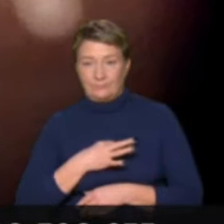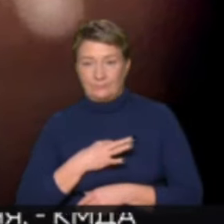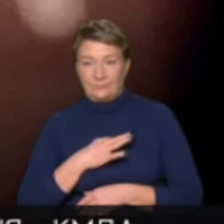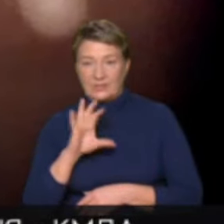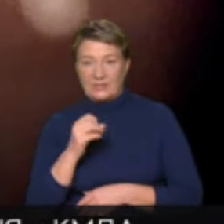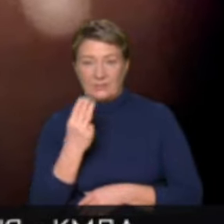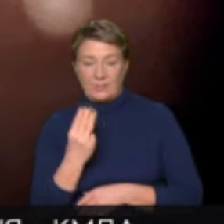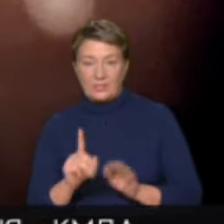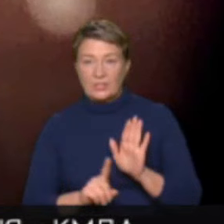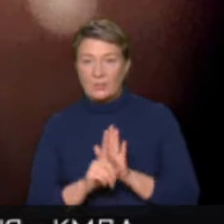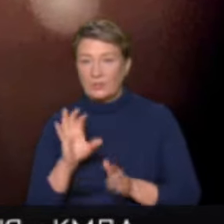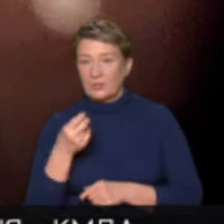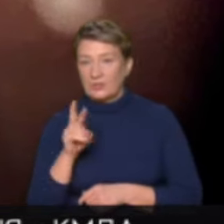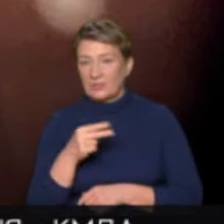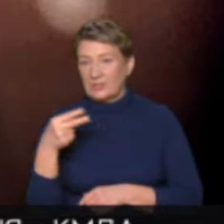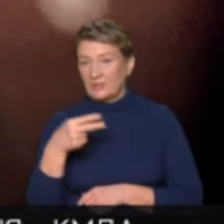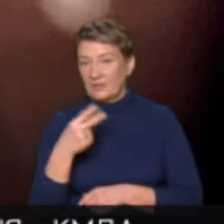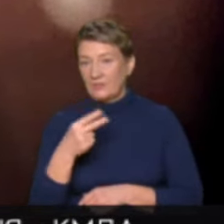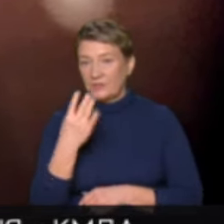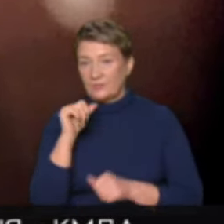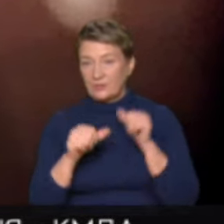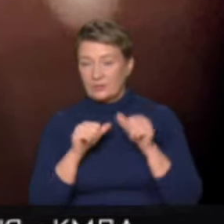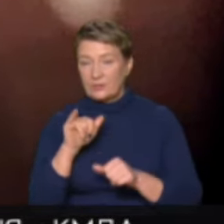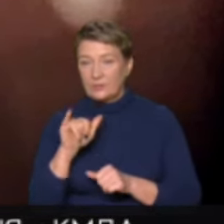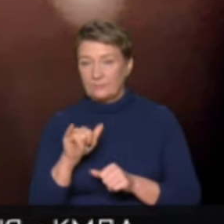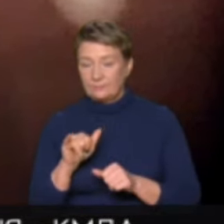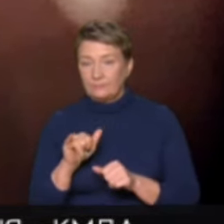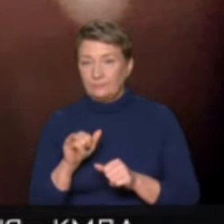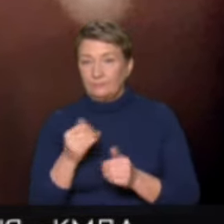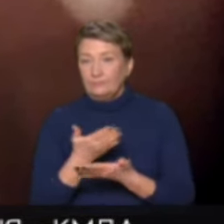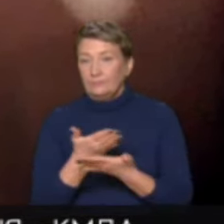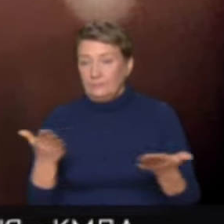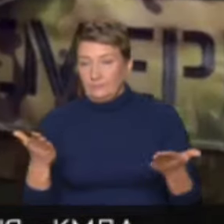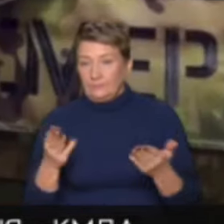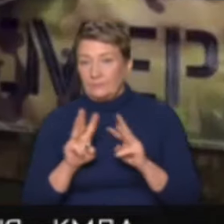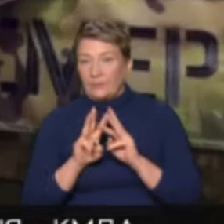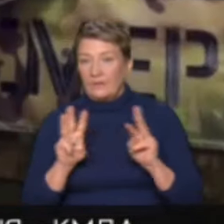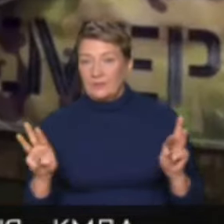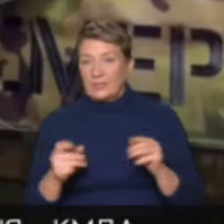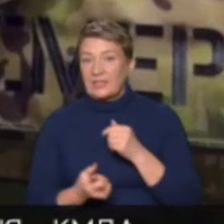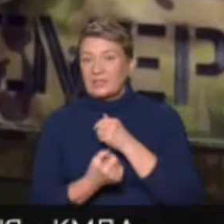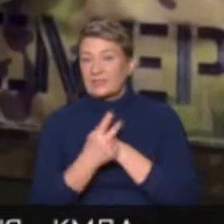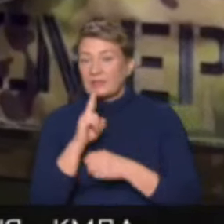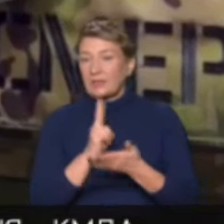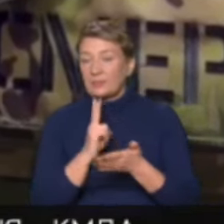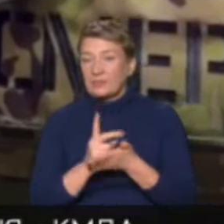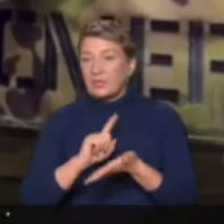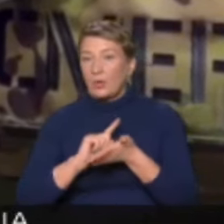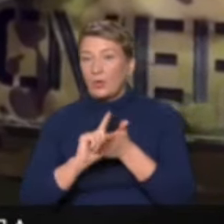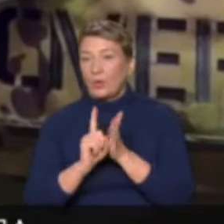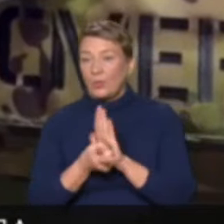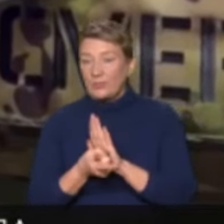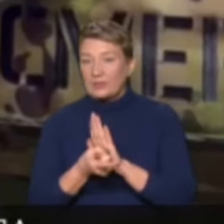початку січня 2024 року у відкритих джерелах з'явилося зображення оперативників з нашивками